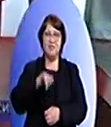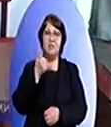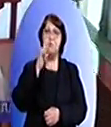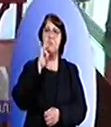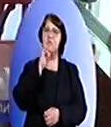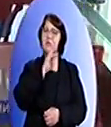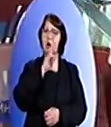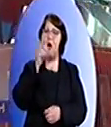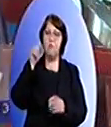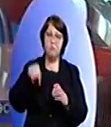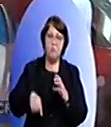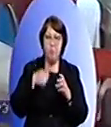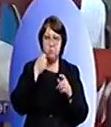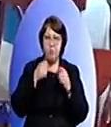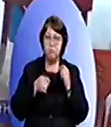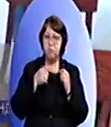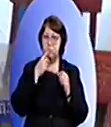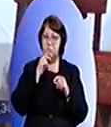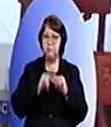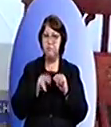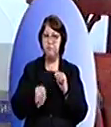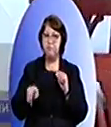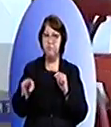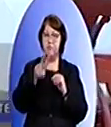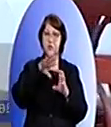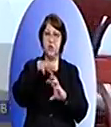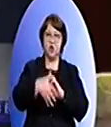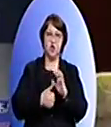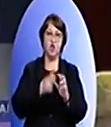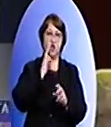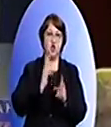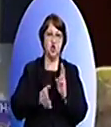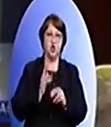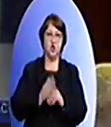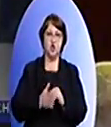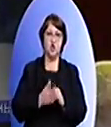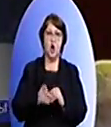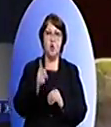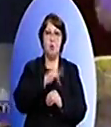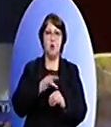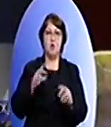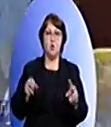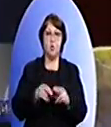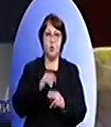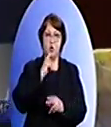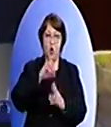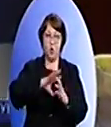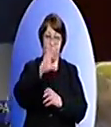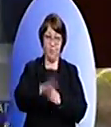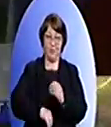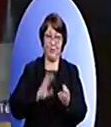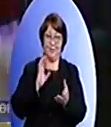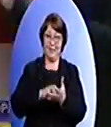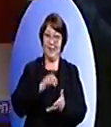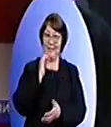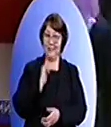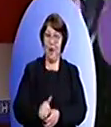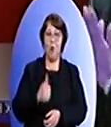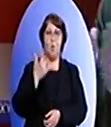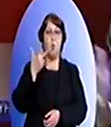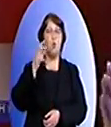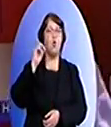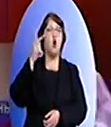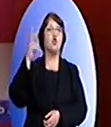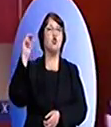ажиглалт аудит хийжээ. Дэлхийн тогооч нарын холбооны дүн энэ сард гарч олон улсын стандартад нийцсэн тул манай ресторанд 3 одын зэрэглэл олгосон